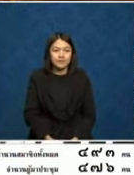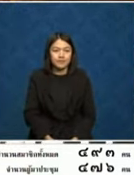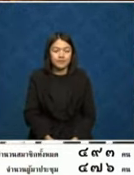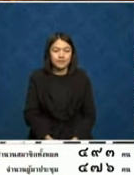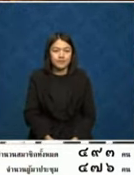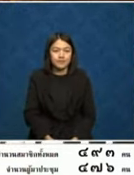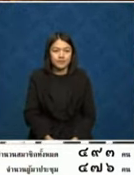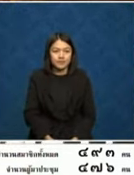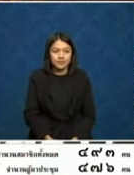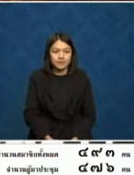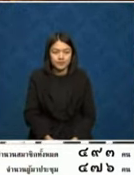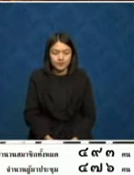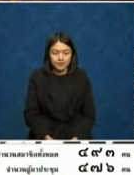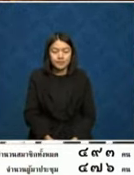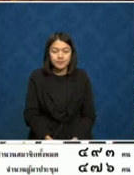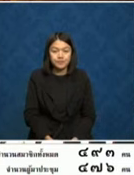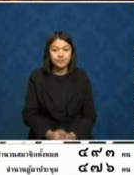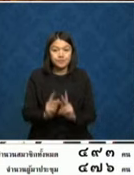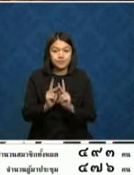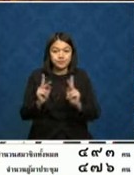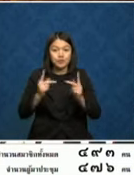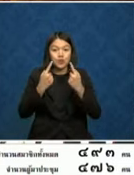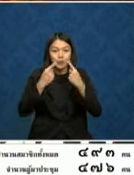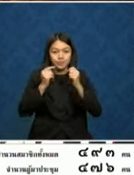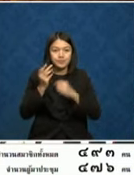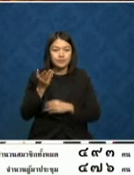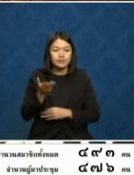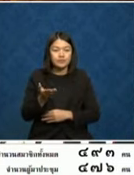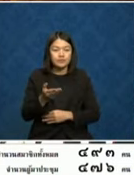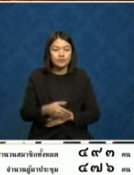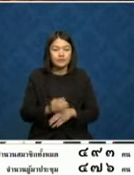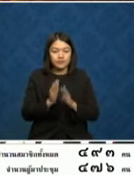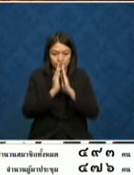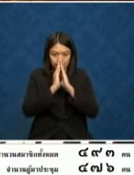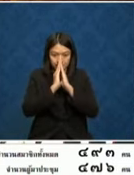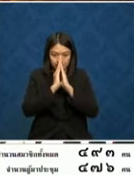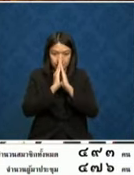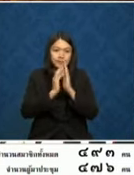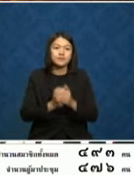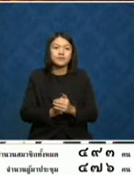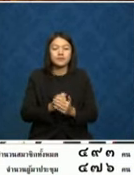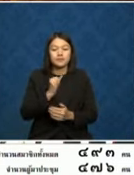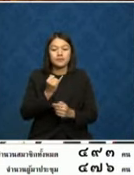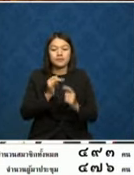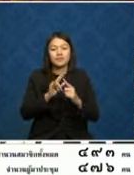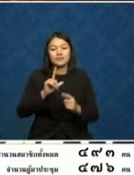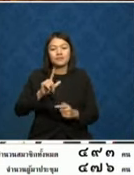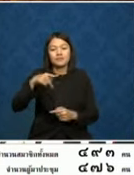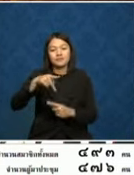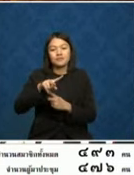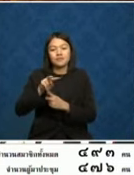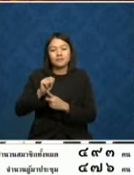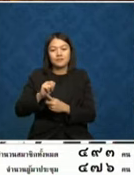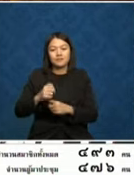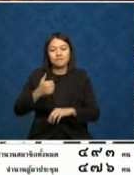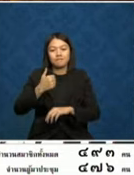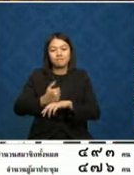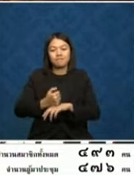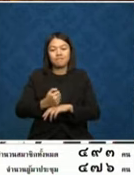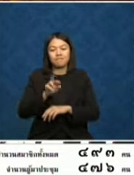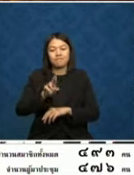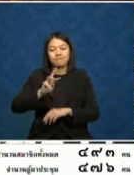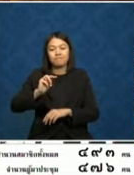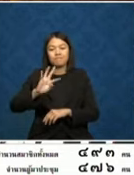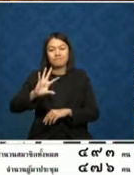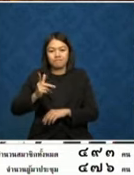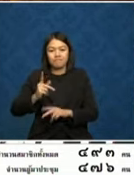กลับเจอครับคณะกรรมการต่อครับ ท่านประธานที่เคารพครับกระผมจุลพันธ์อมรวัฒน์รัฐมนตรีช่วยว่าการกระทรวงการค